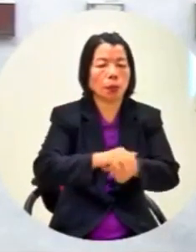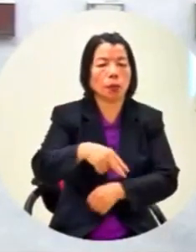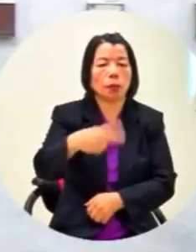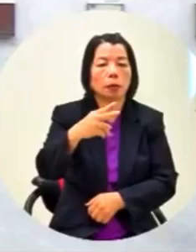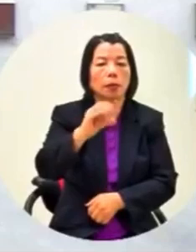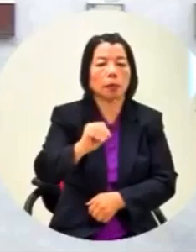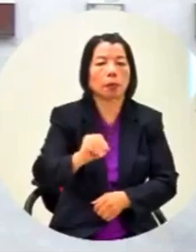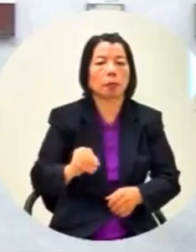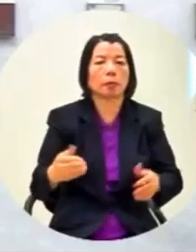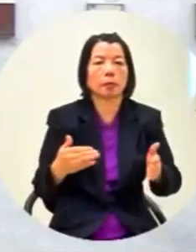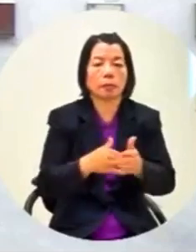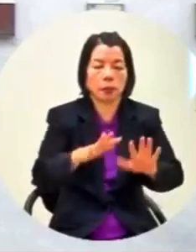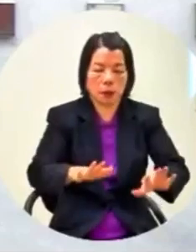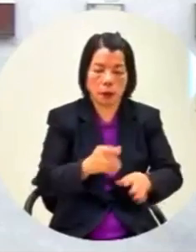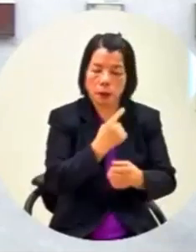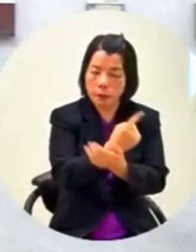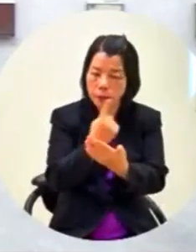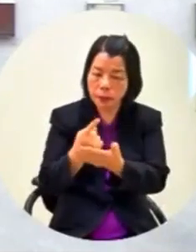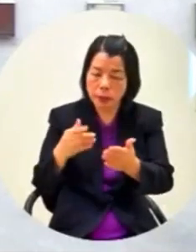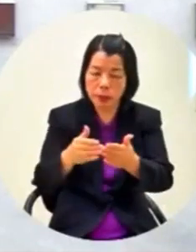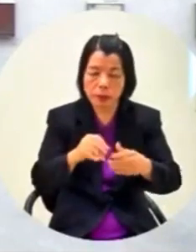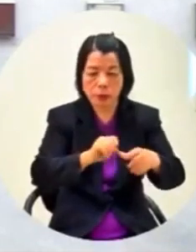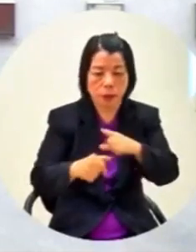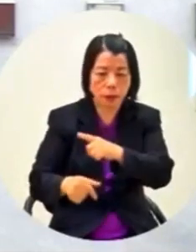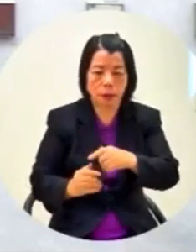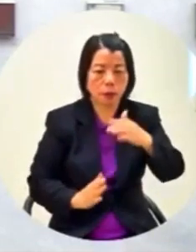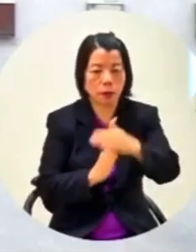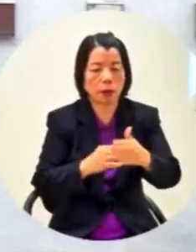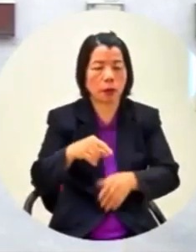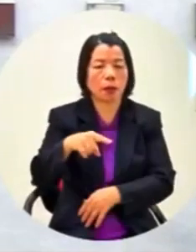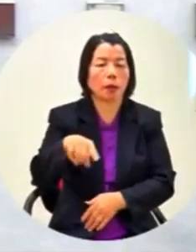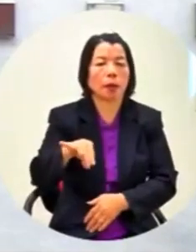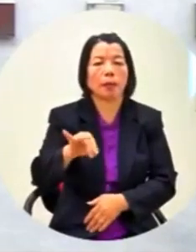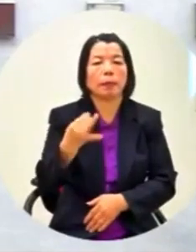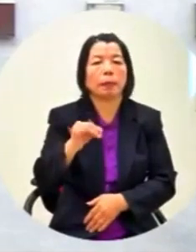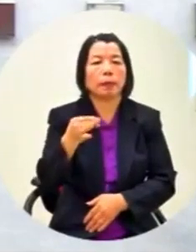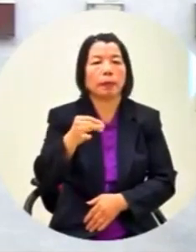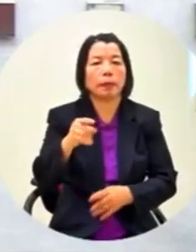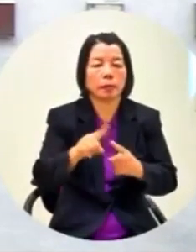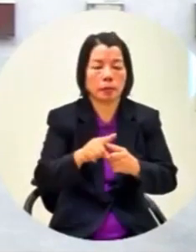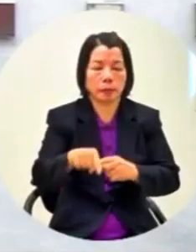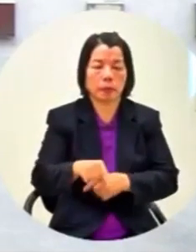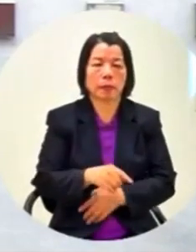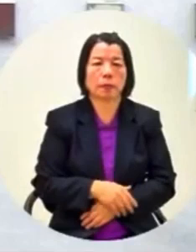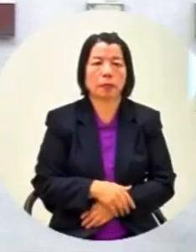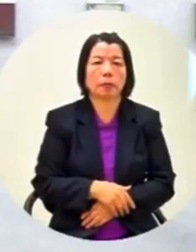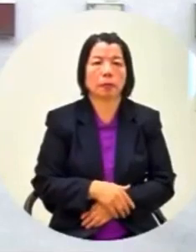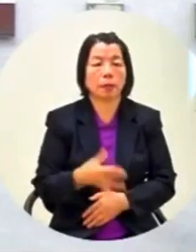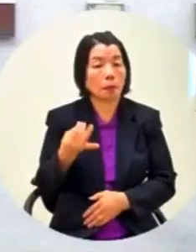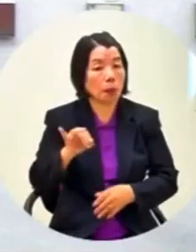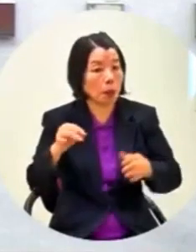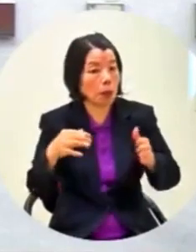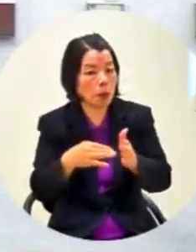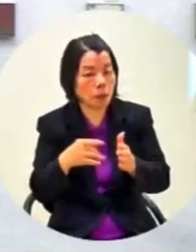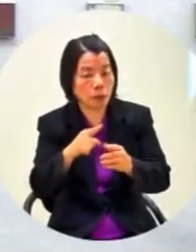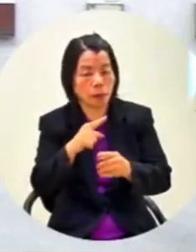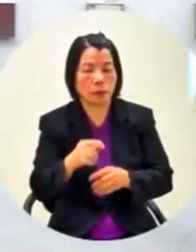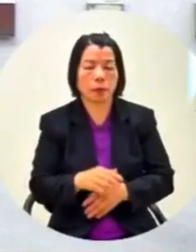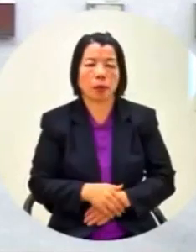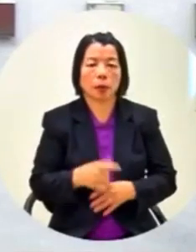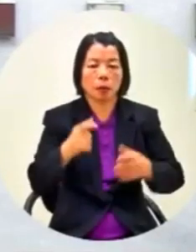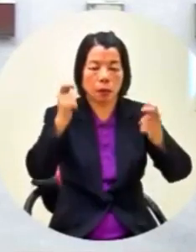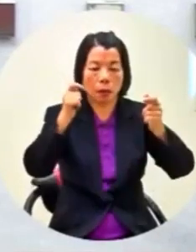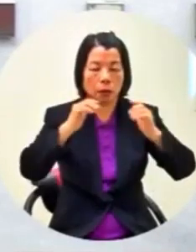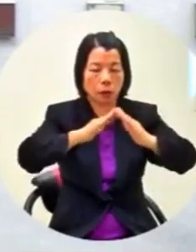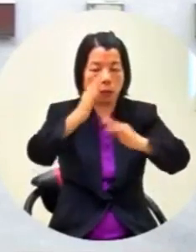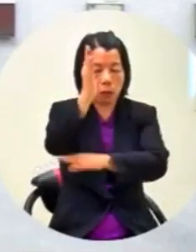发补助每家最高100万元。为鼓励厂商在109年1月25日，我们市政府开设